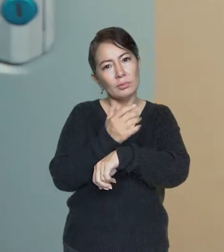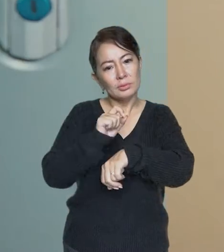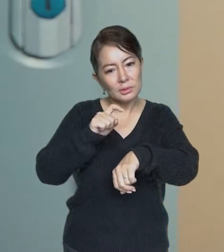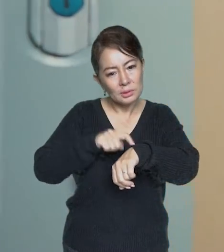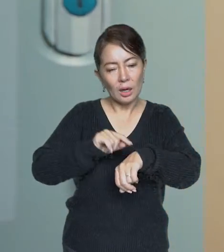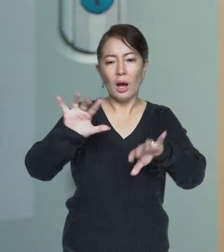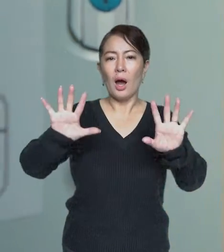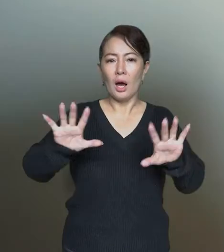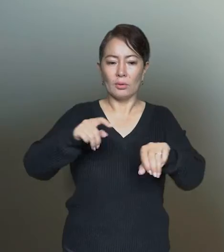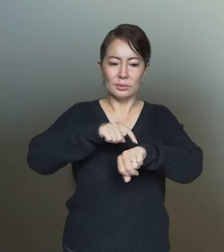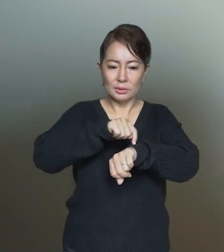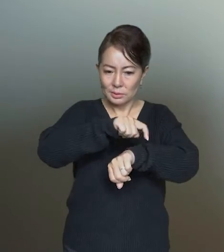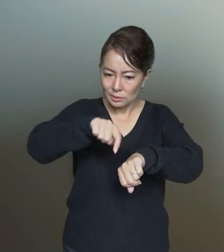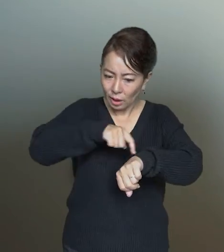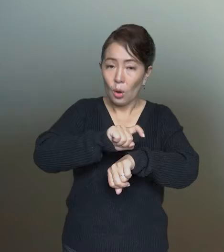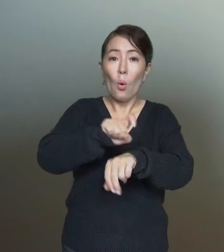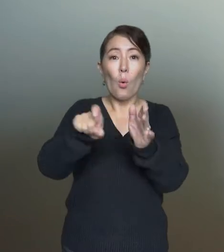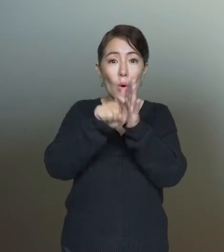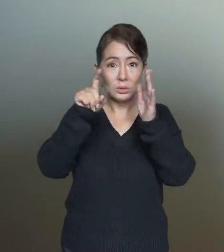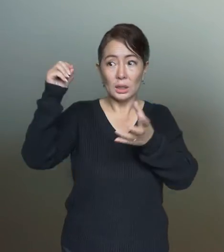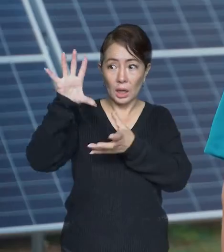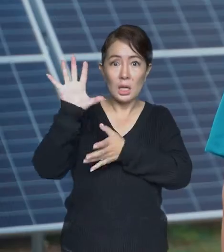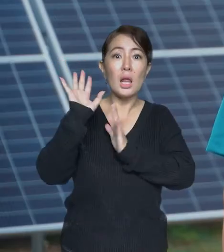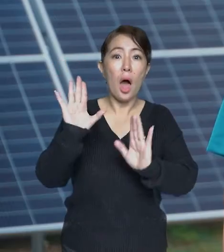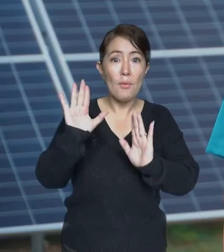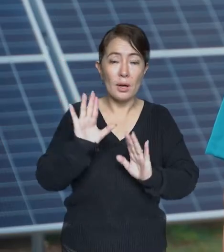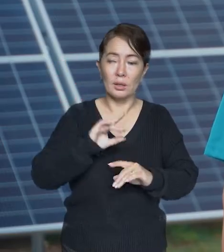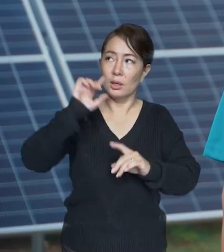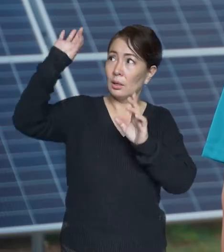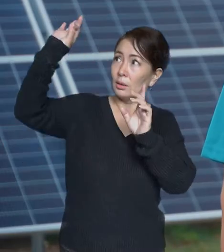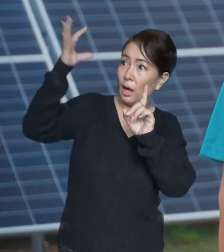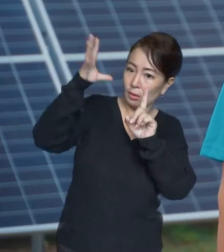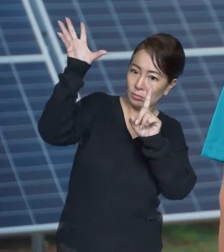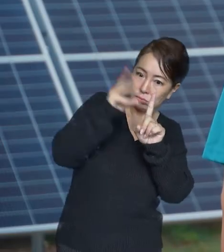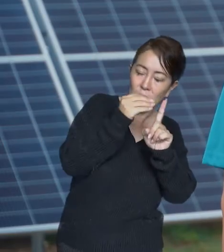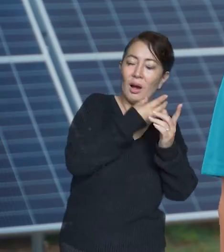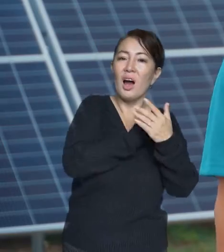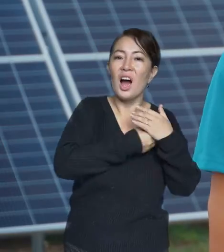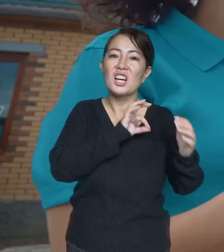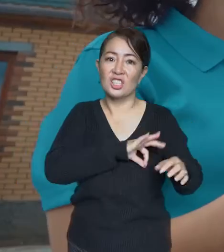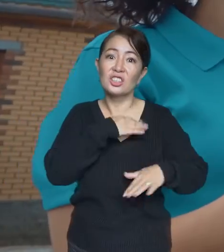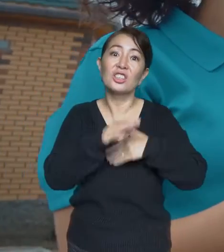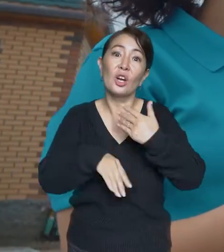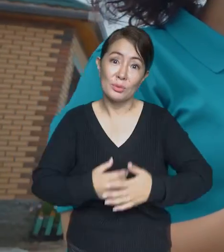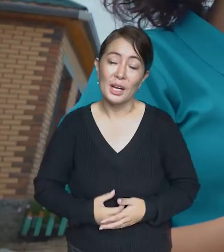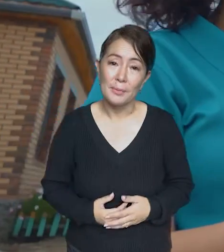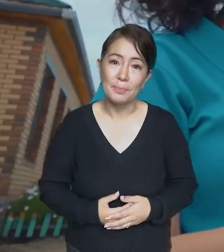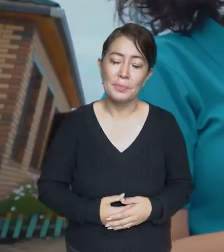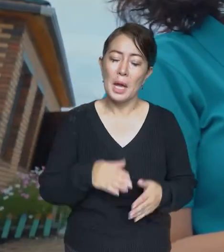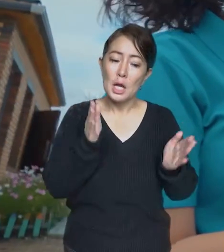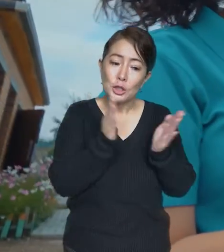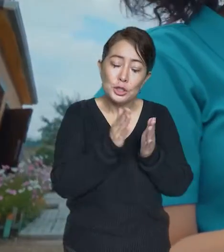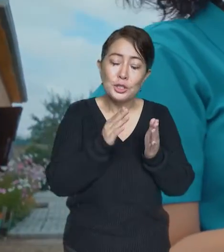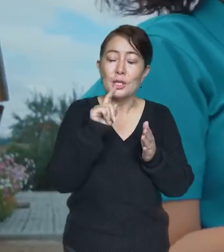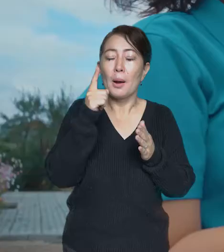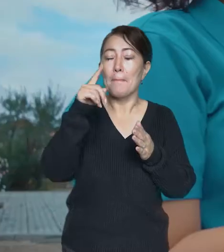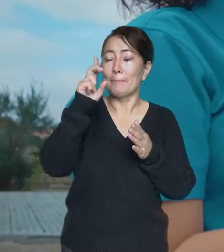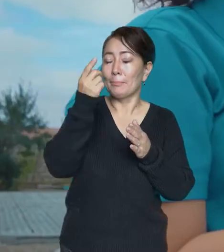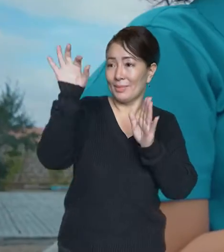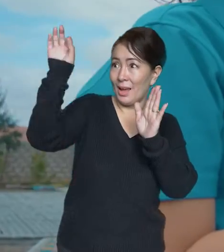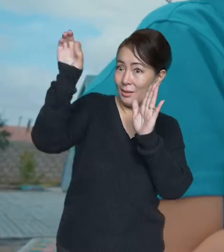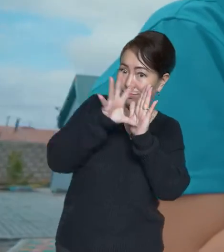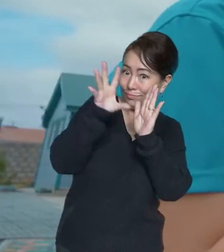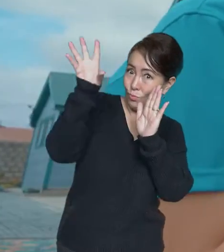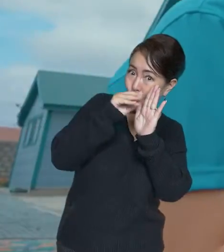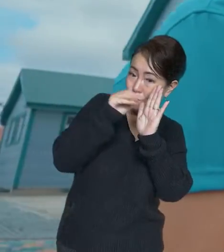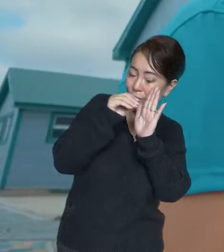цагийн хугацаанд гэрэлтэй байх иймэрхүү шийдлийг нарны эрчим хүч ашиглан нэвтрүүллээ. Энэхүү бага уурын нарны зай хураагуурын